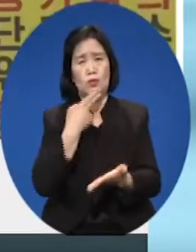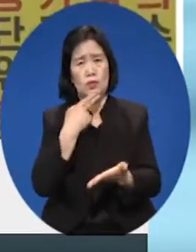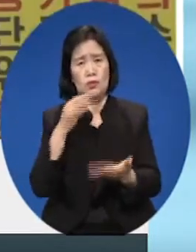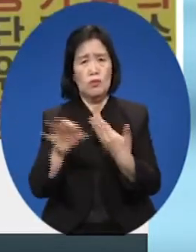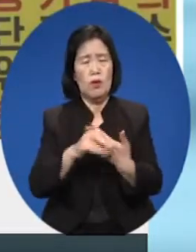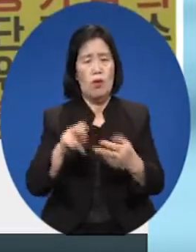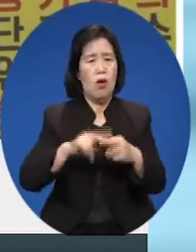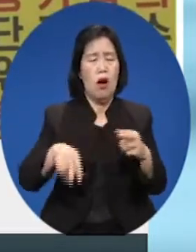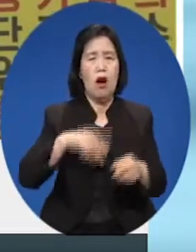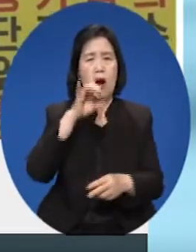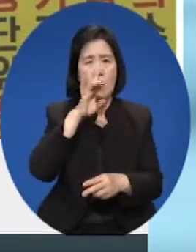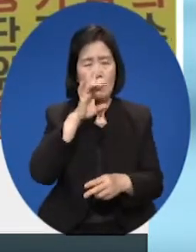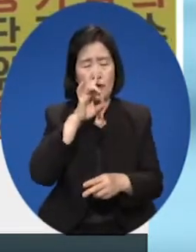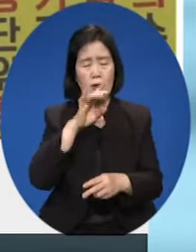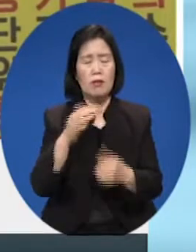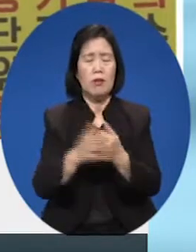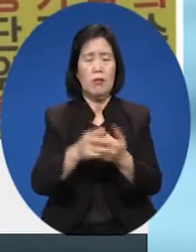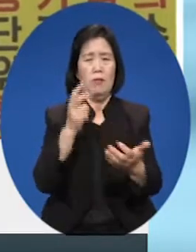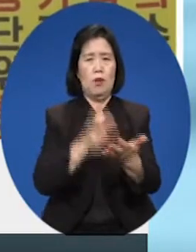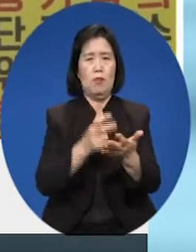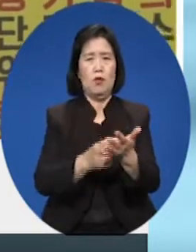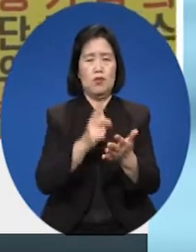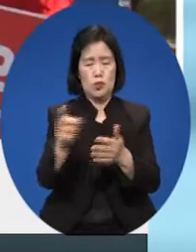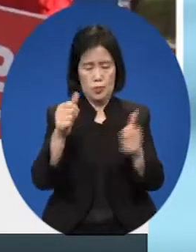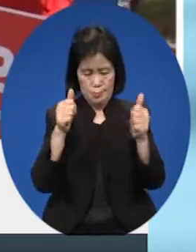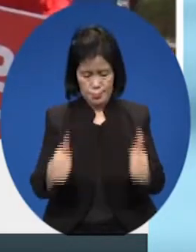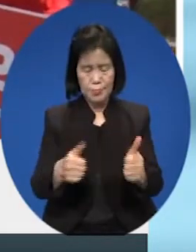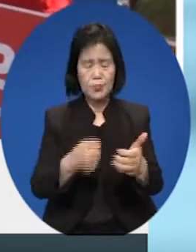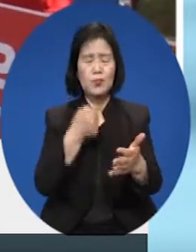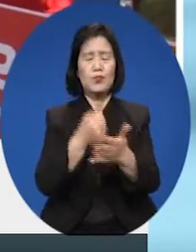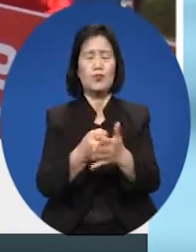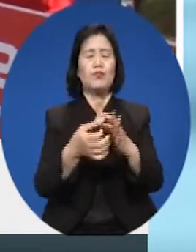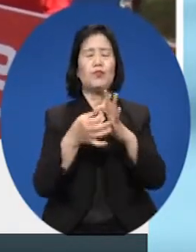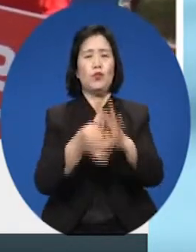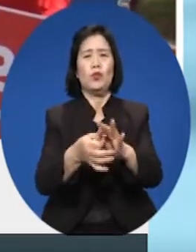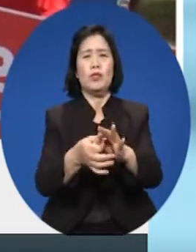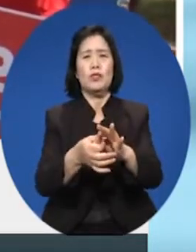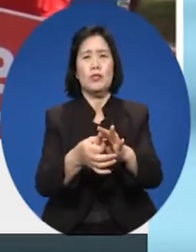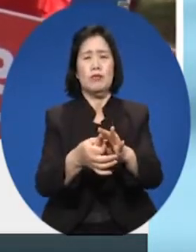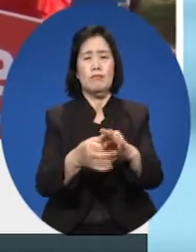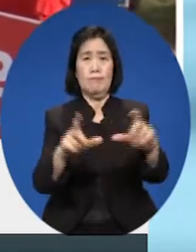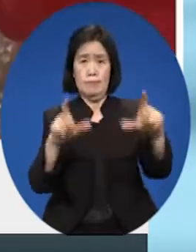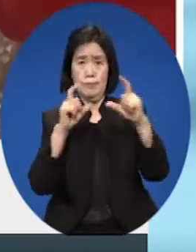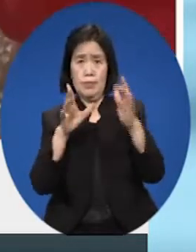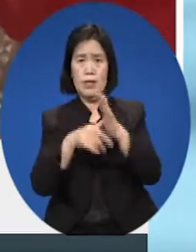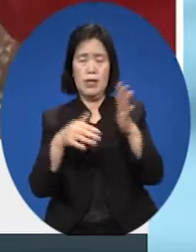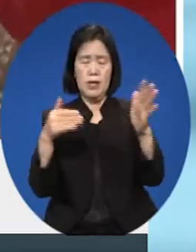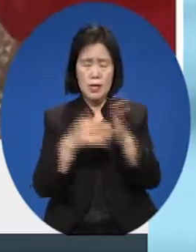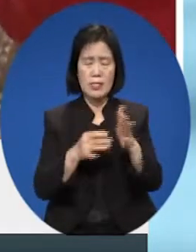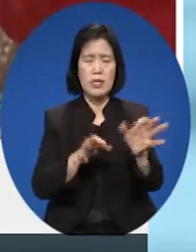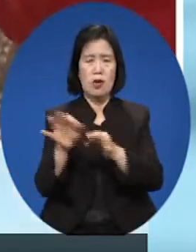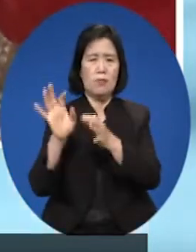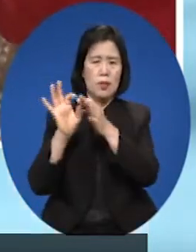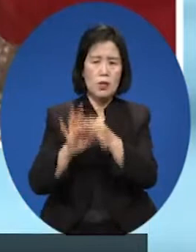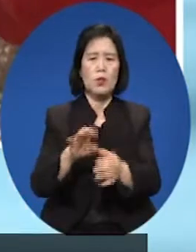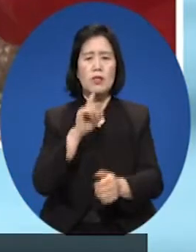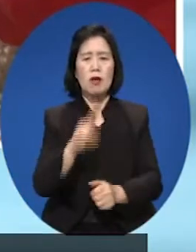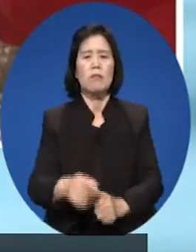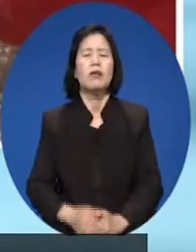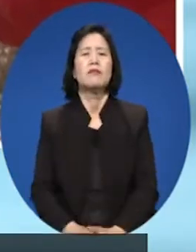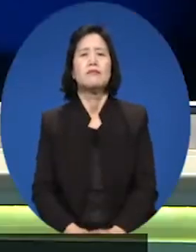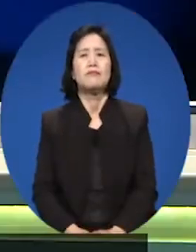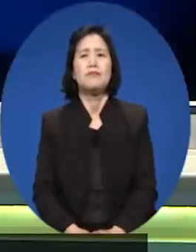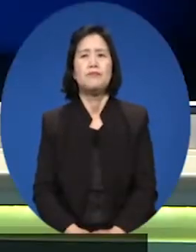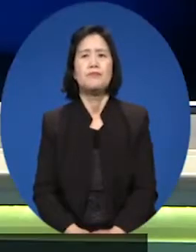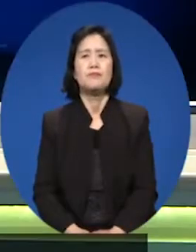없다 즉 법원에 소송 판결을 통해서 나올 때까지는 영업을 계속 하겠다 이렇게 밝히고 있습니다 교수님 그런